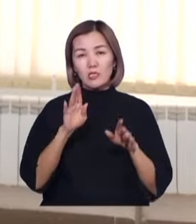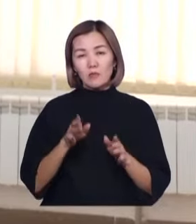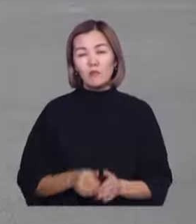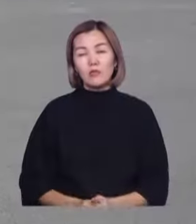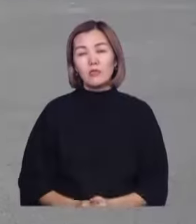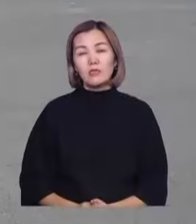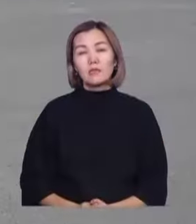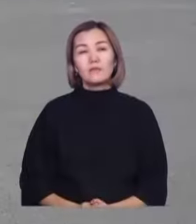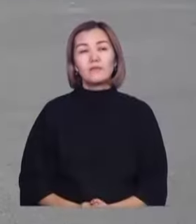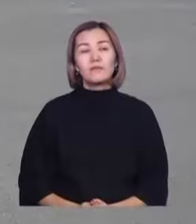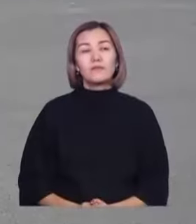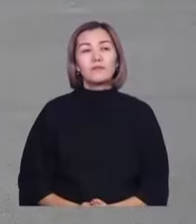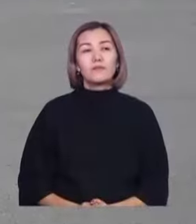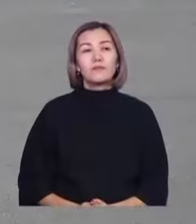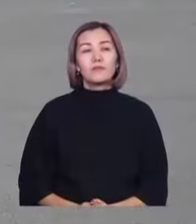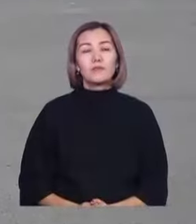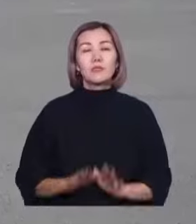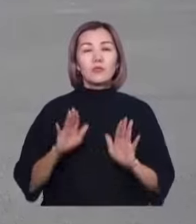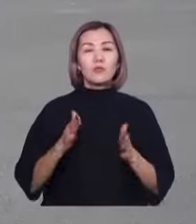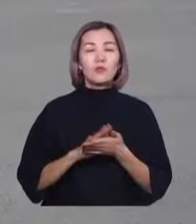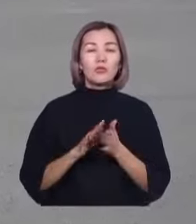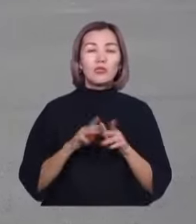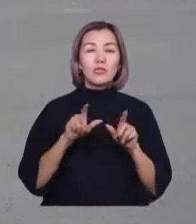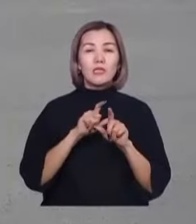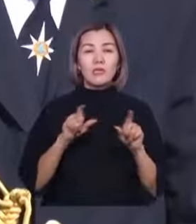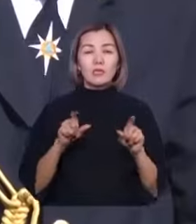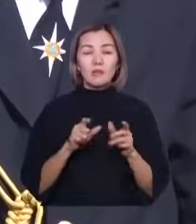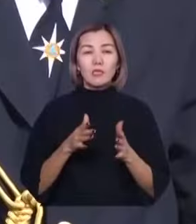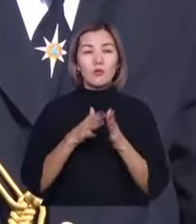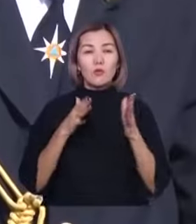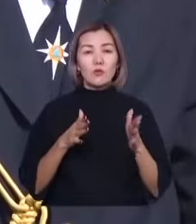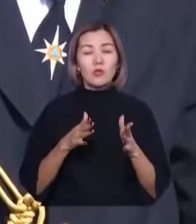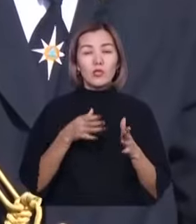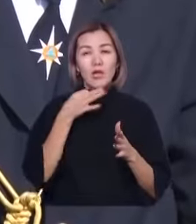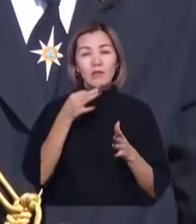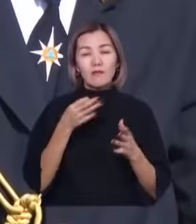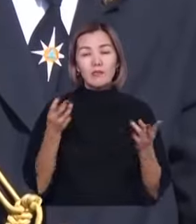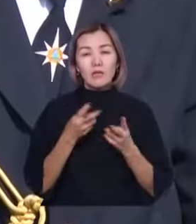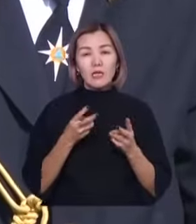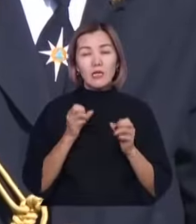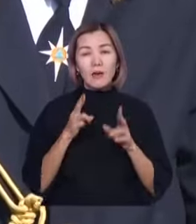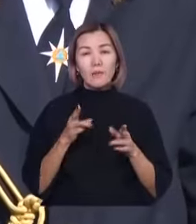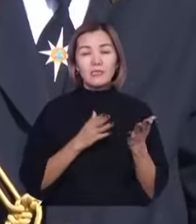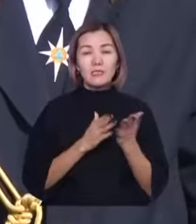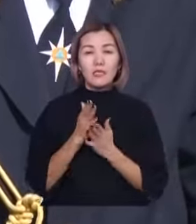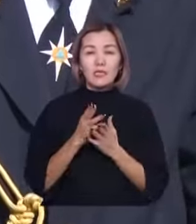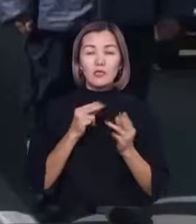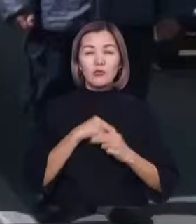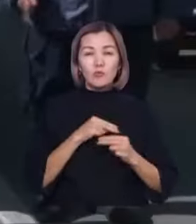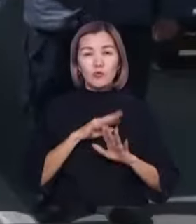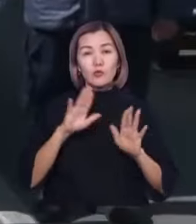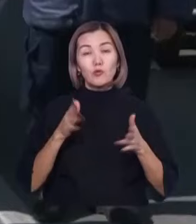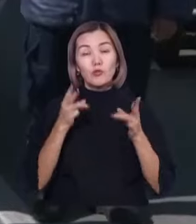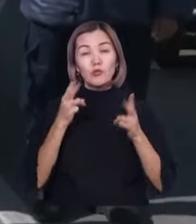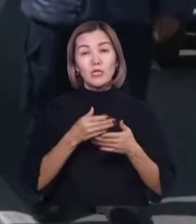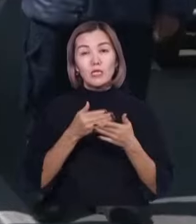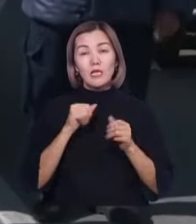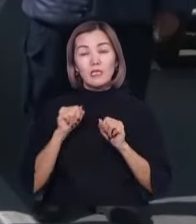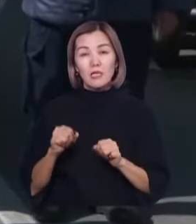болады. Төтенше жағдайлар қызметі үлкен жауапкершілікті талап етеді. Қауіпті салада жүрген кез келген тосын жағдайдың алдын